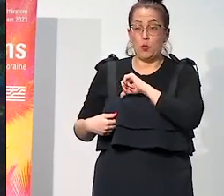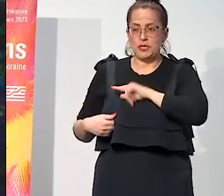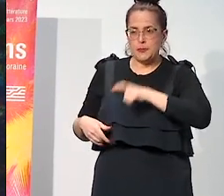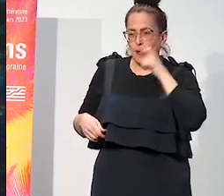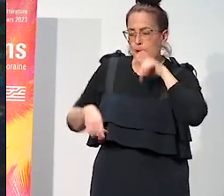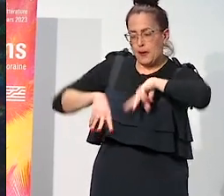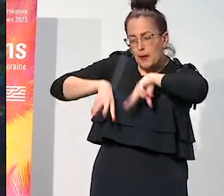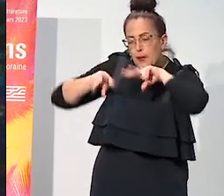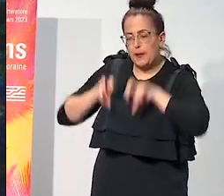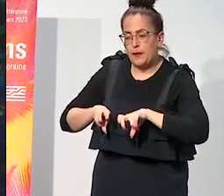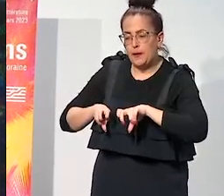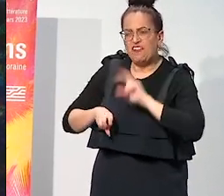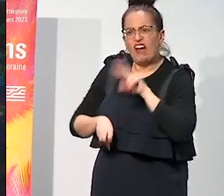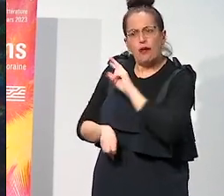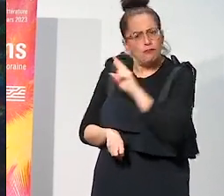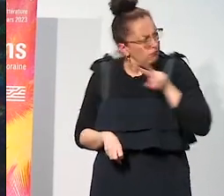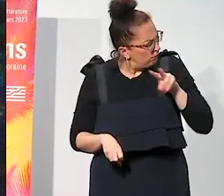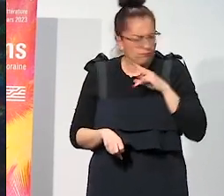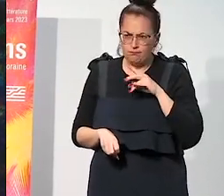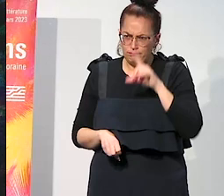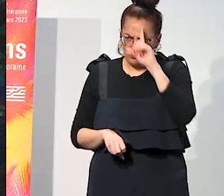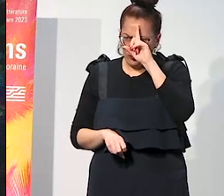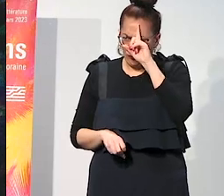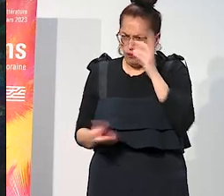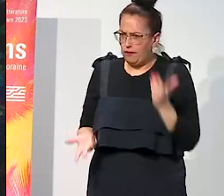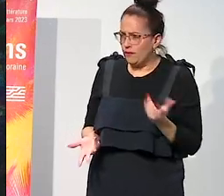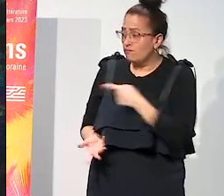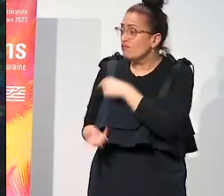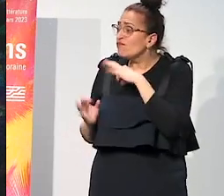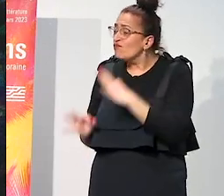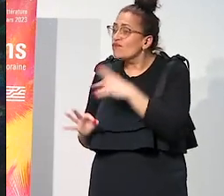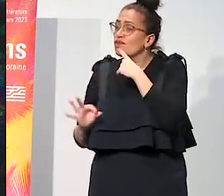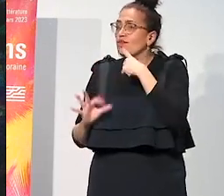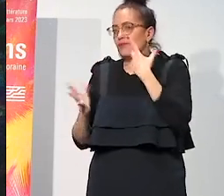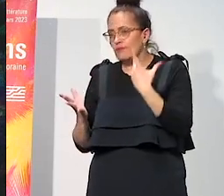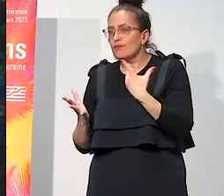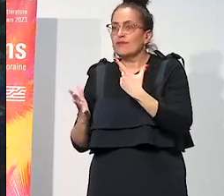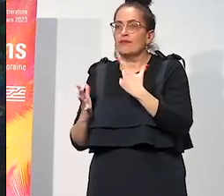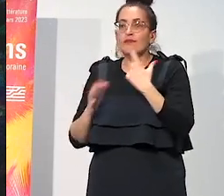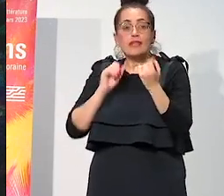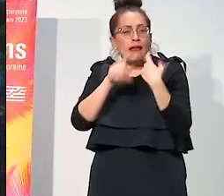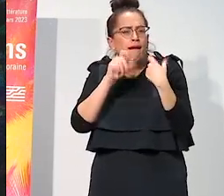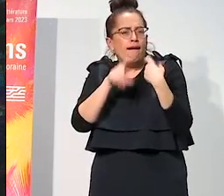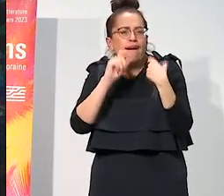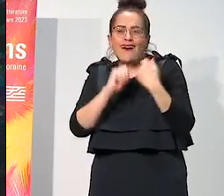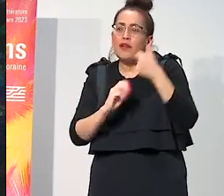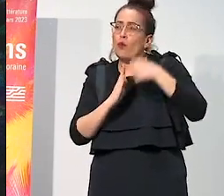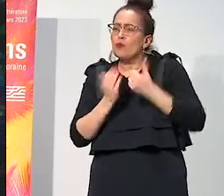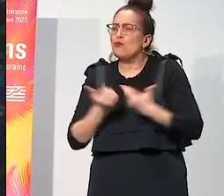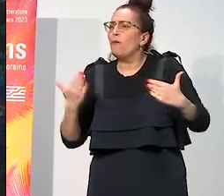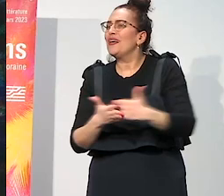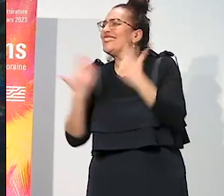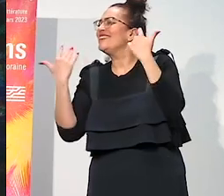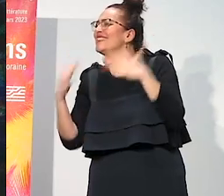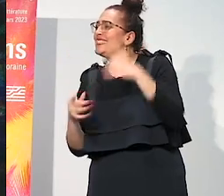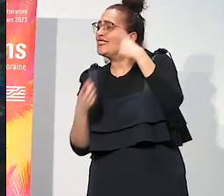rétrospectivement, pourquoi j'ai fait ça. Oui, parce que j'imagine quand on pense, après des mois, puis après des mois, après avoir donné une interview, en redonner une autre sur le même livre, en